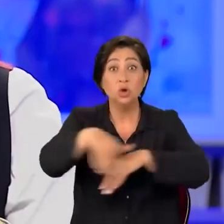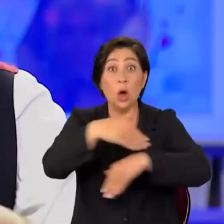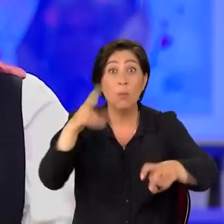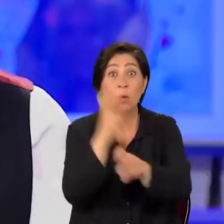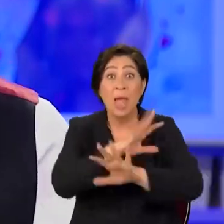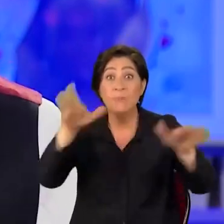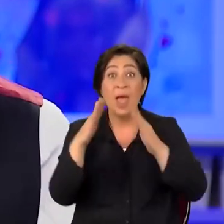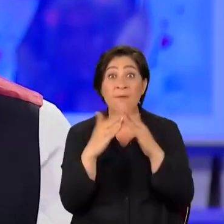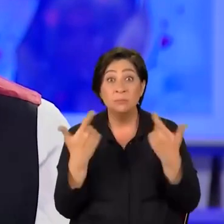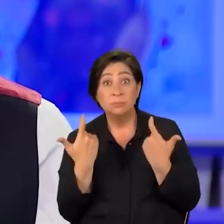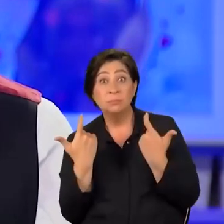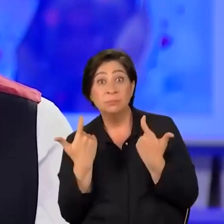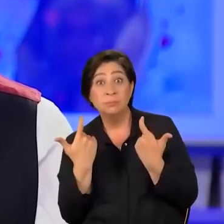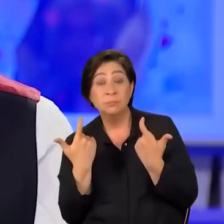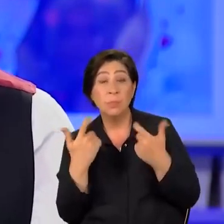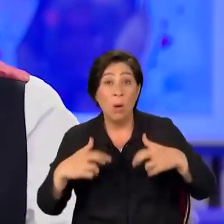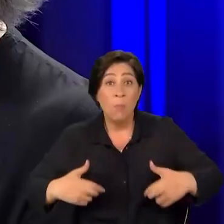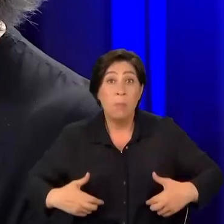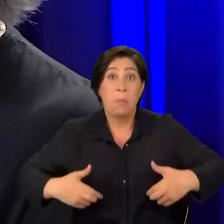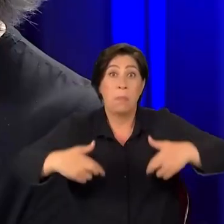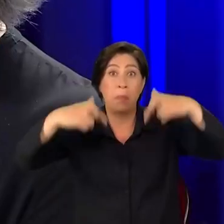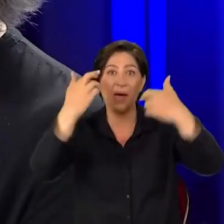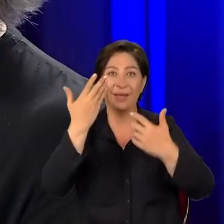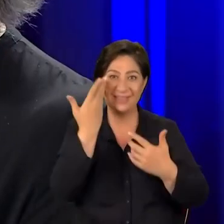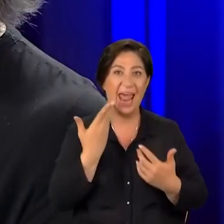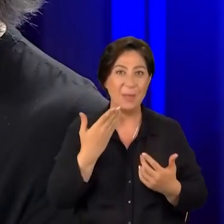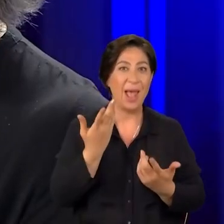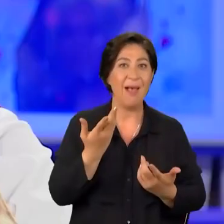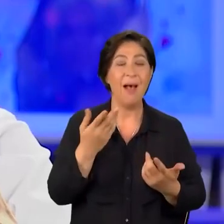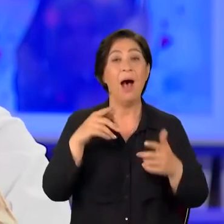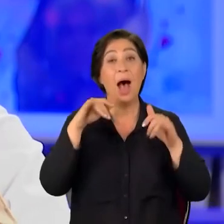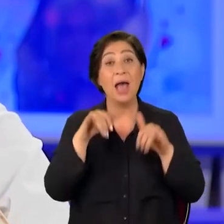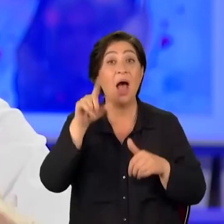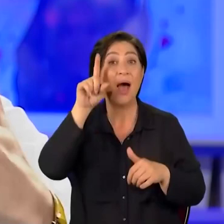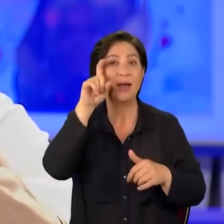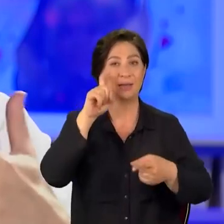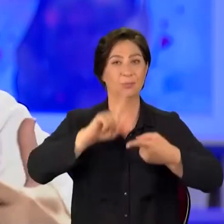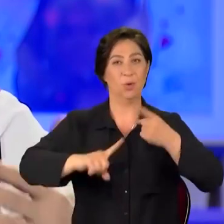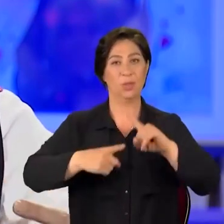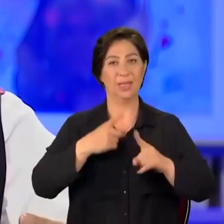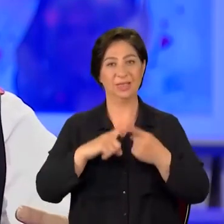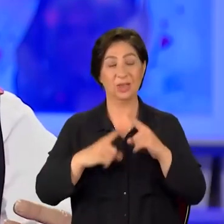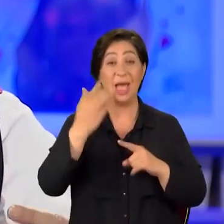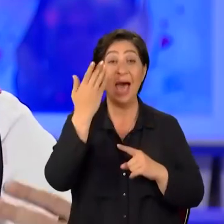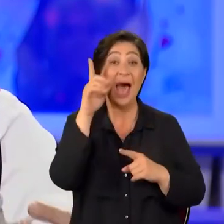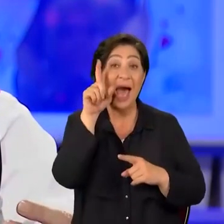de. Sokaklar boşalmıştı bütün Türkiye'de. Aynen. Yani aslında